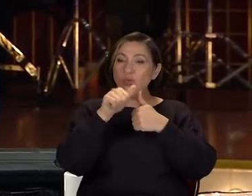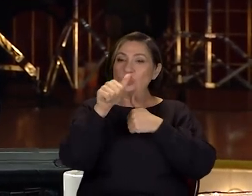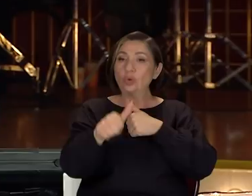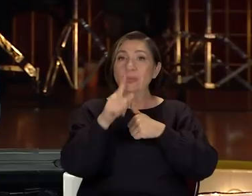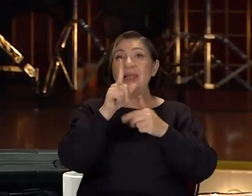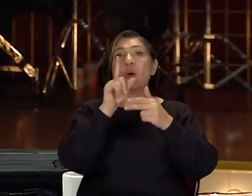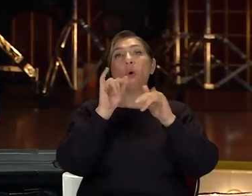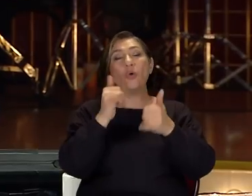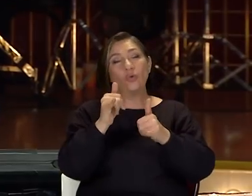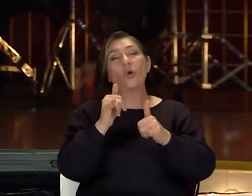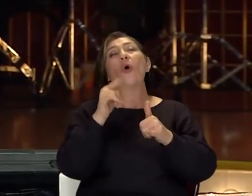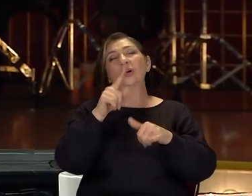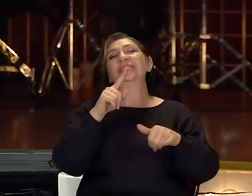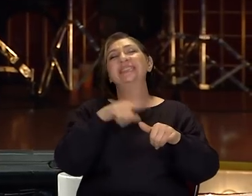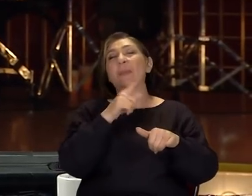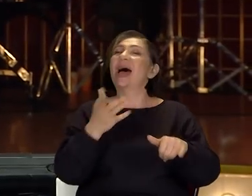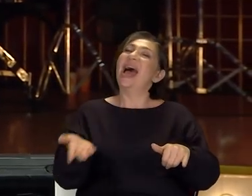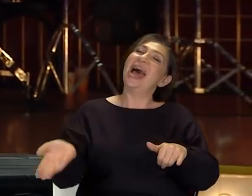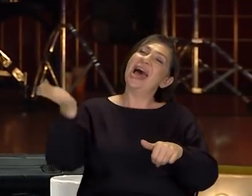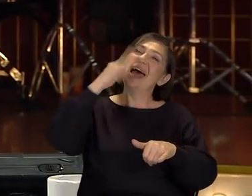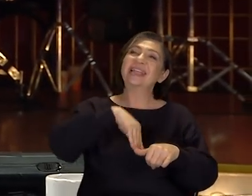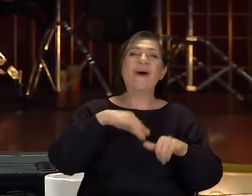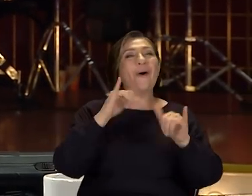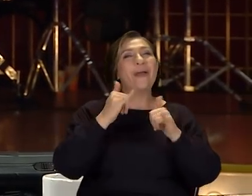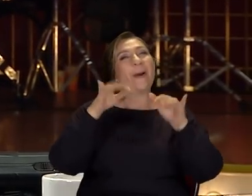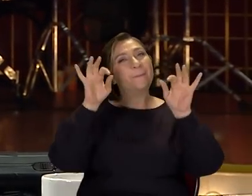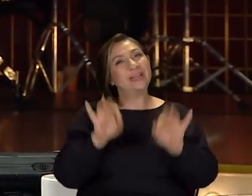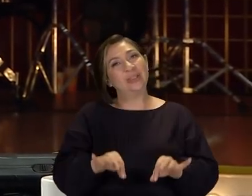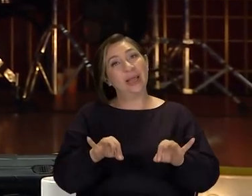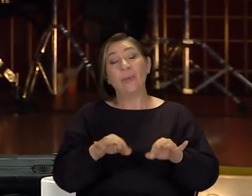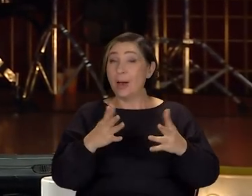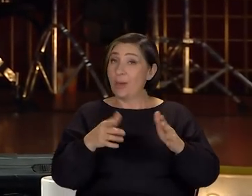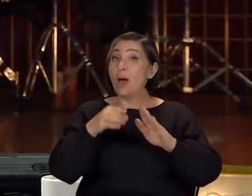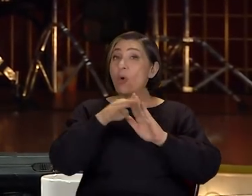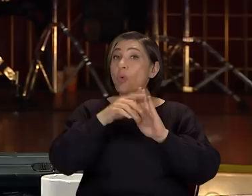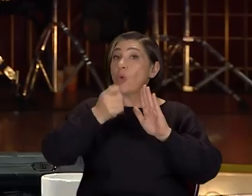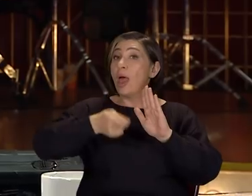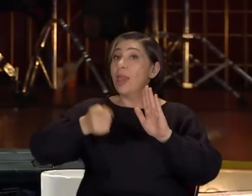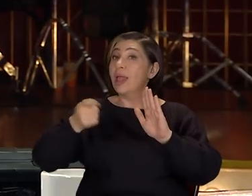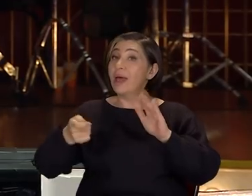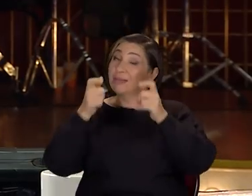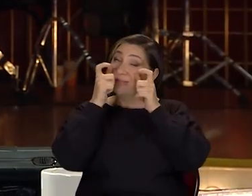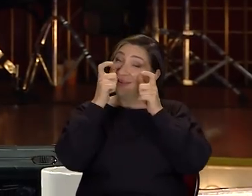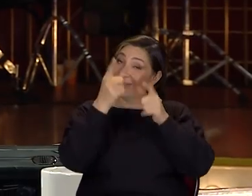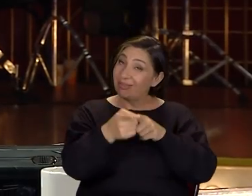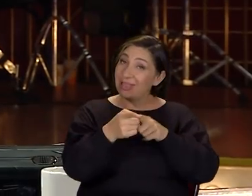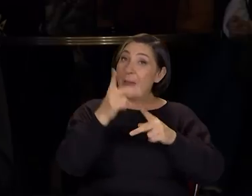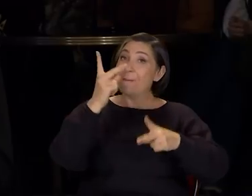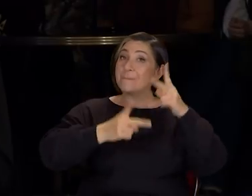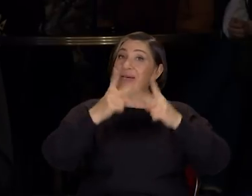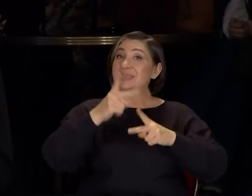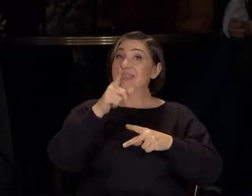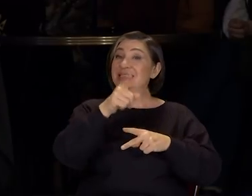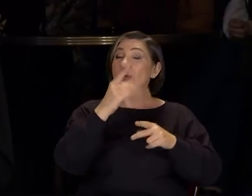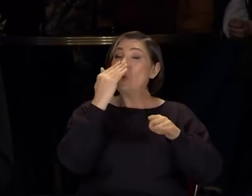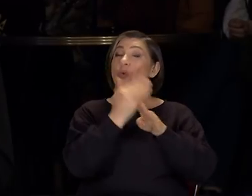bir oyun, o zaman hadi oynamaya başlayalım ama kurallara dikkat edin. Bazen zira öyle. Bazıları size